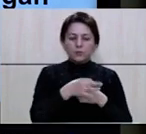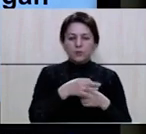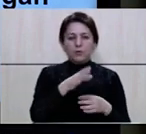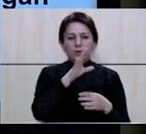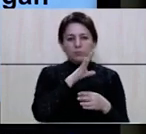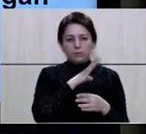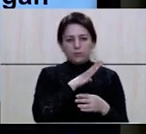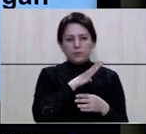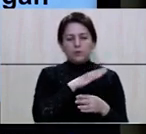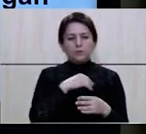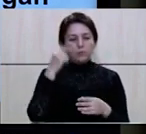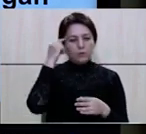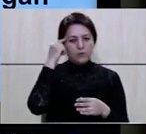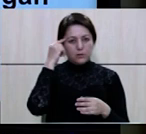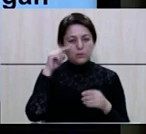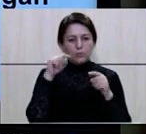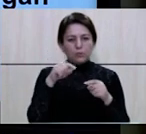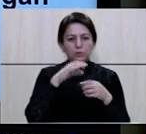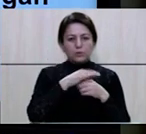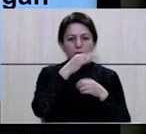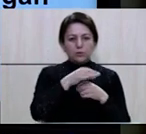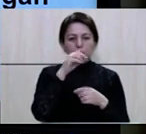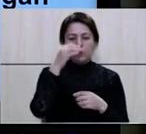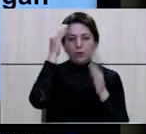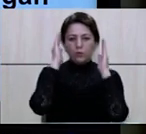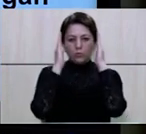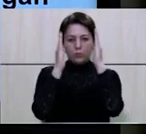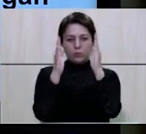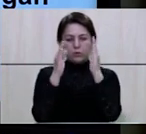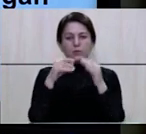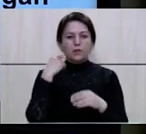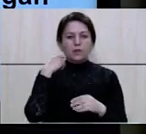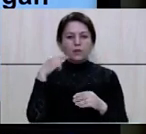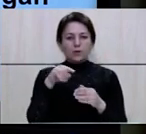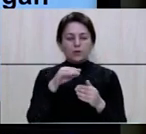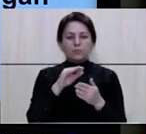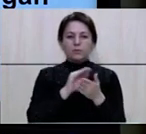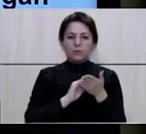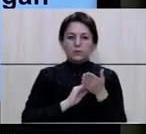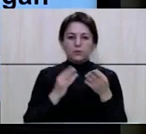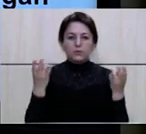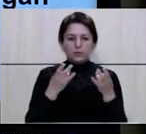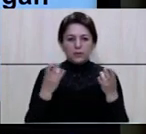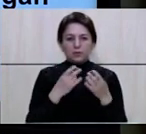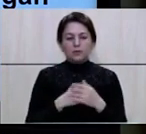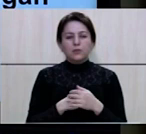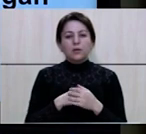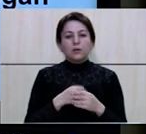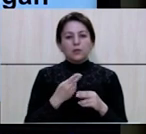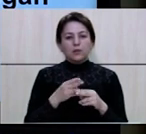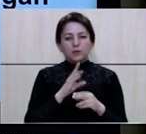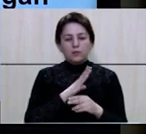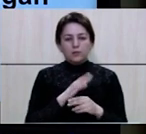deb hisoblasangiz, shu rayonni to'g'risiga raqamni belgilab qo'ygan bo'lishingiz kerak edi.